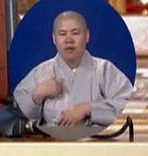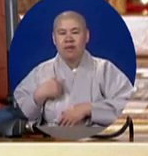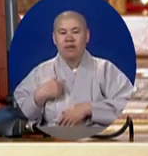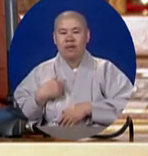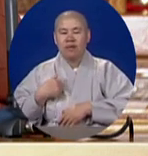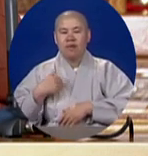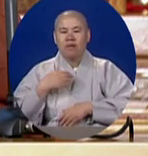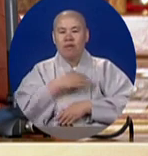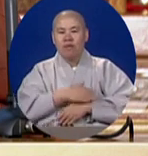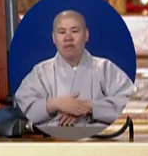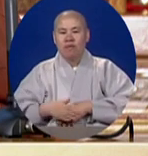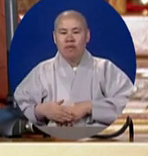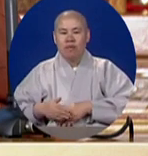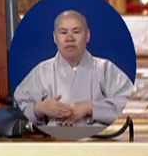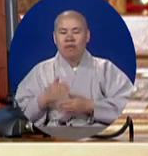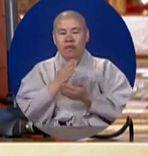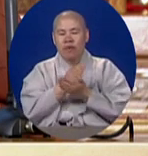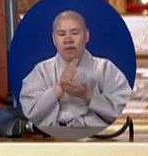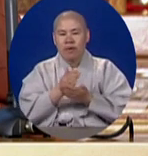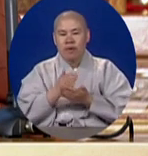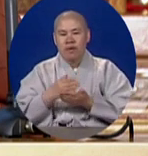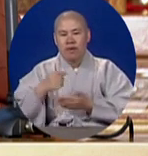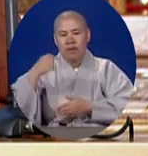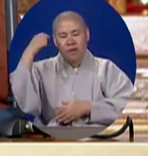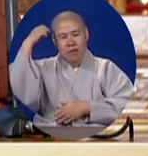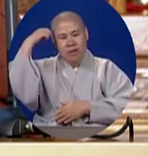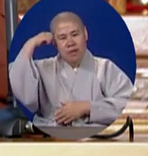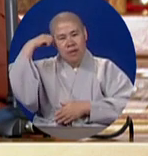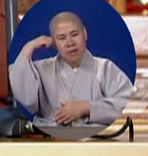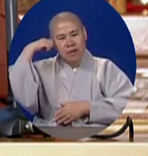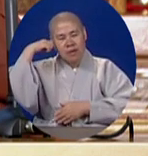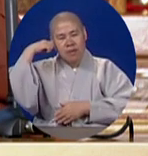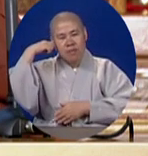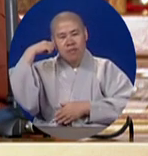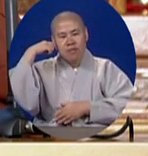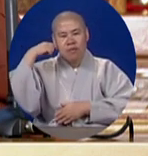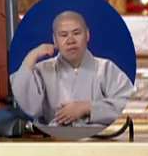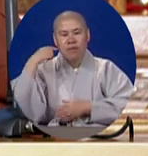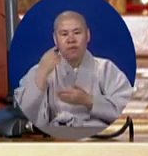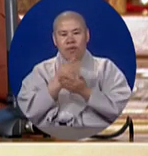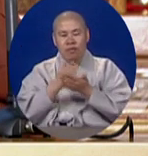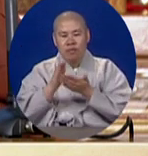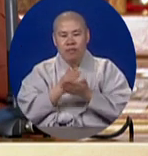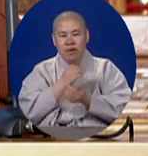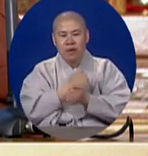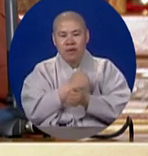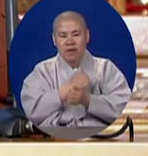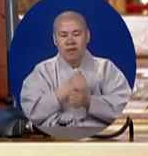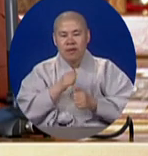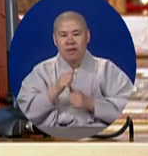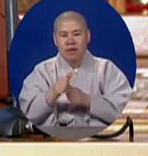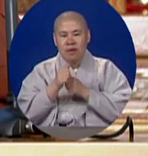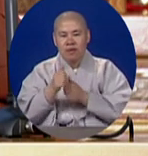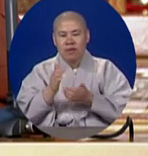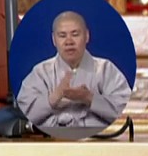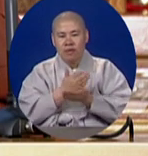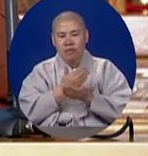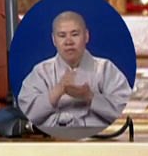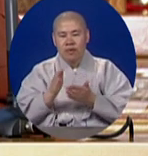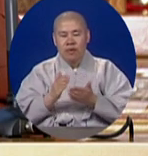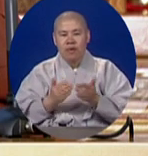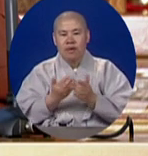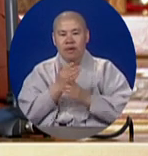종종의 촉감을 느끼고 일체의 촉감을 잘 분별하되 따라서 분별을 일으키지